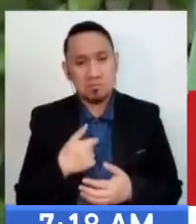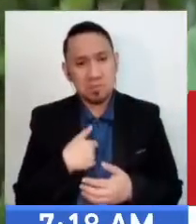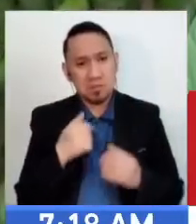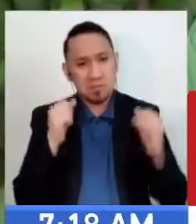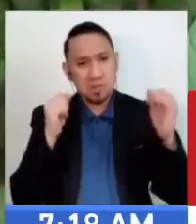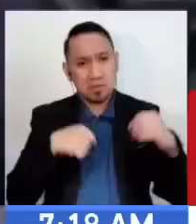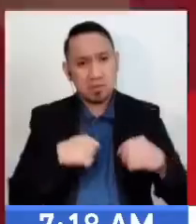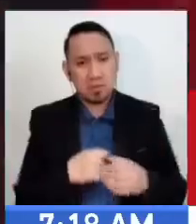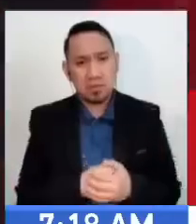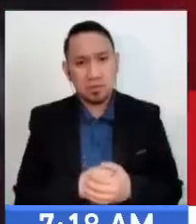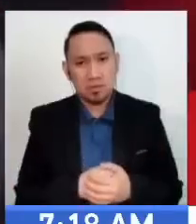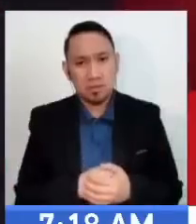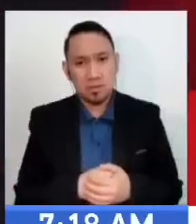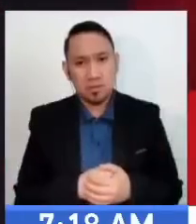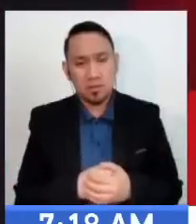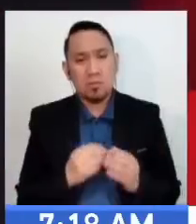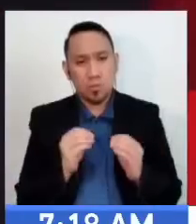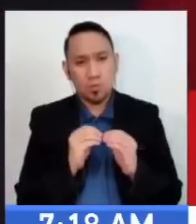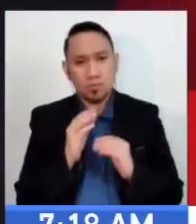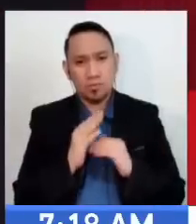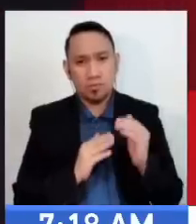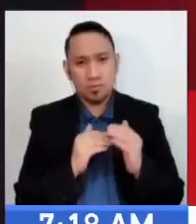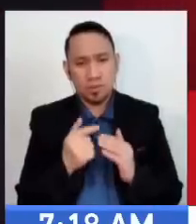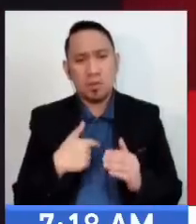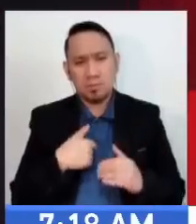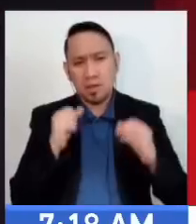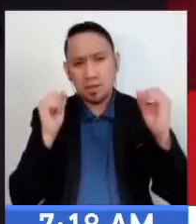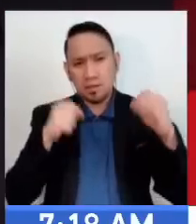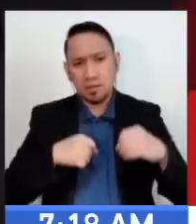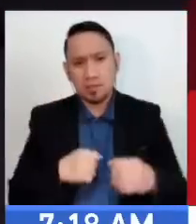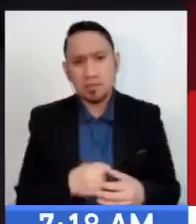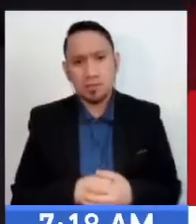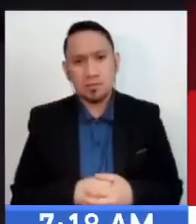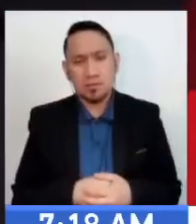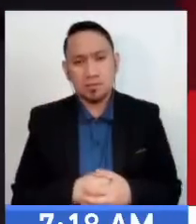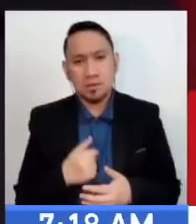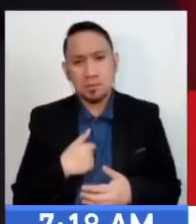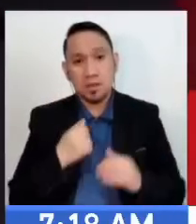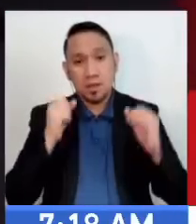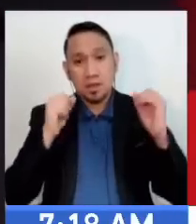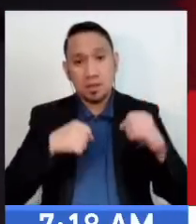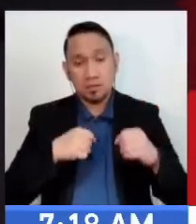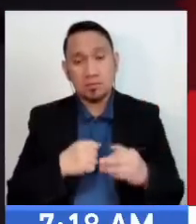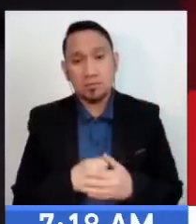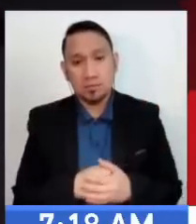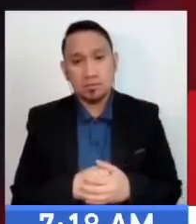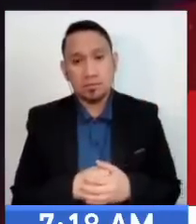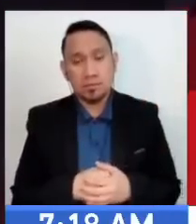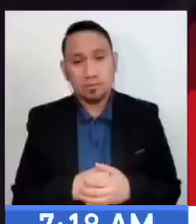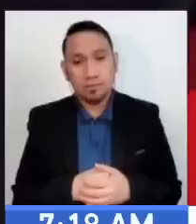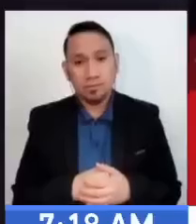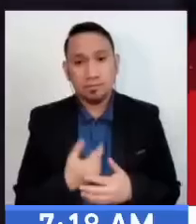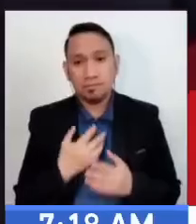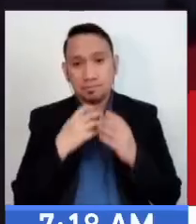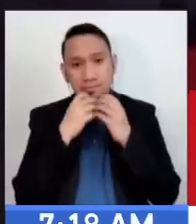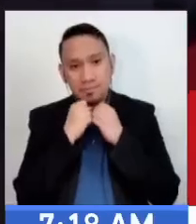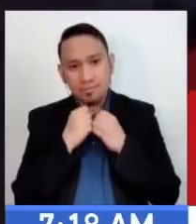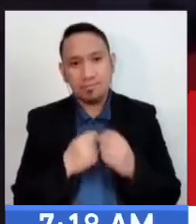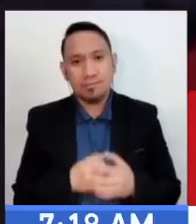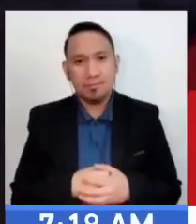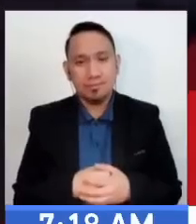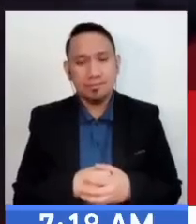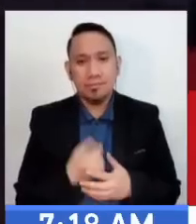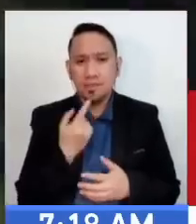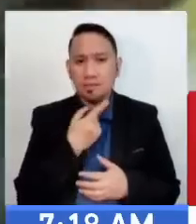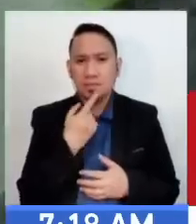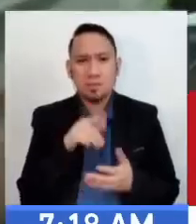Malaking kaginhawaan po. Pabor din sa amin yun, sir, kasi malaki rin tipid sa amin yun. Kasi malaki kasi yung bayad din ng